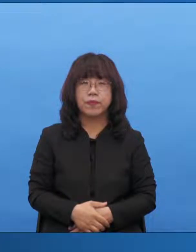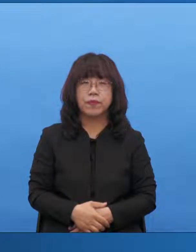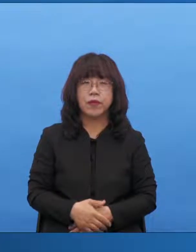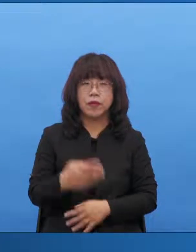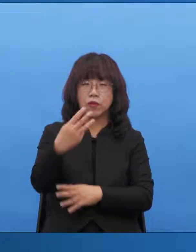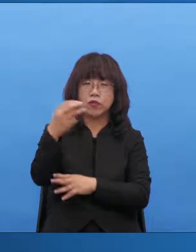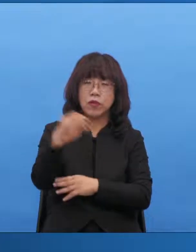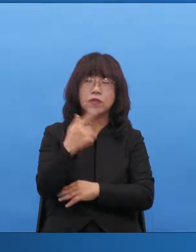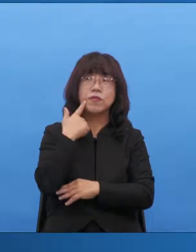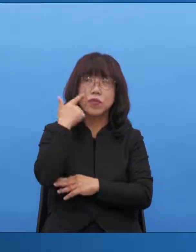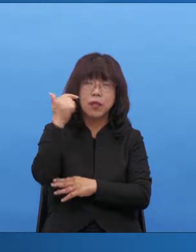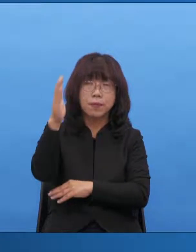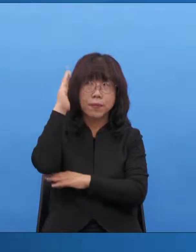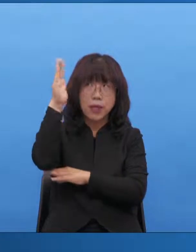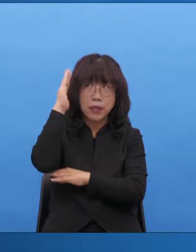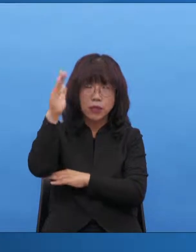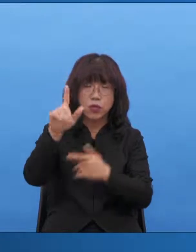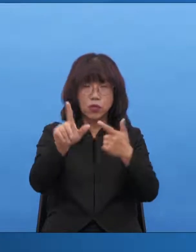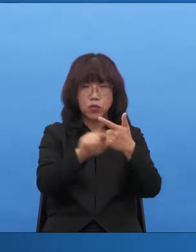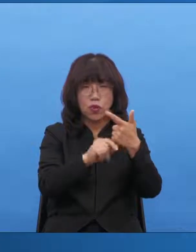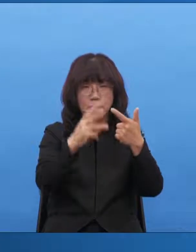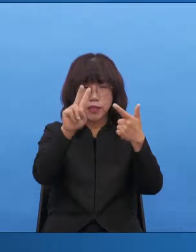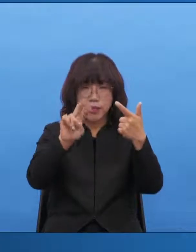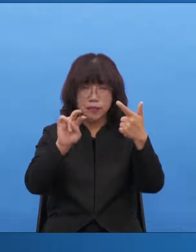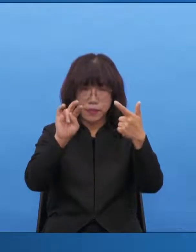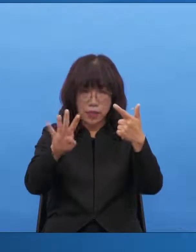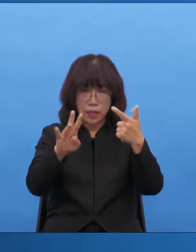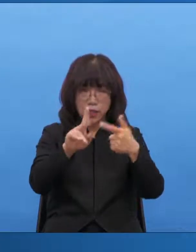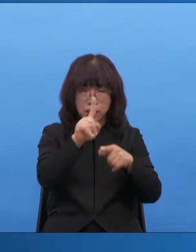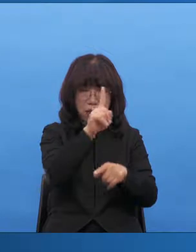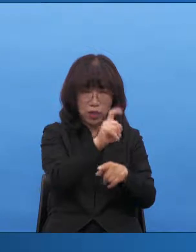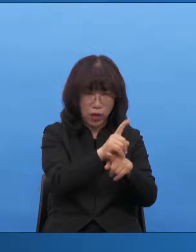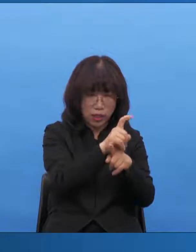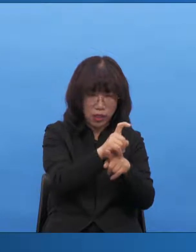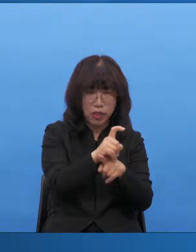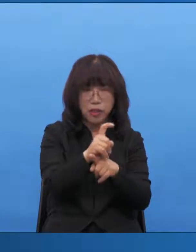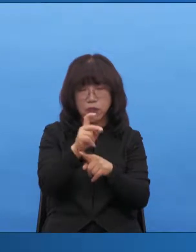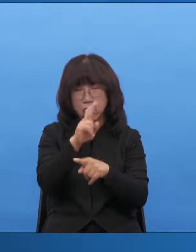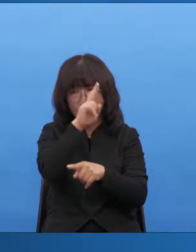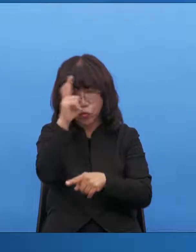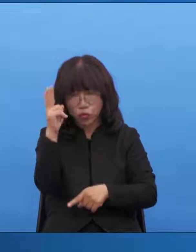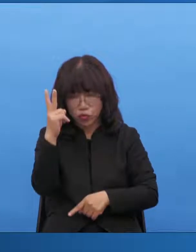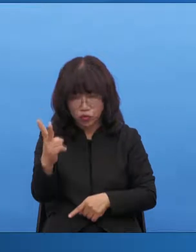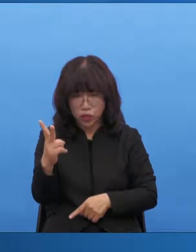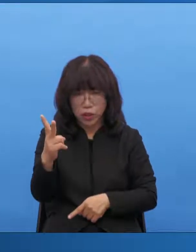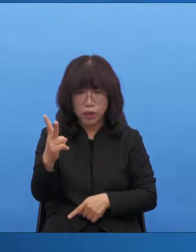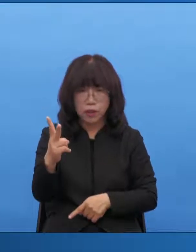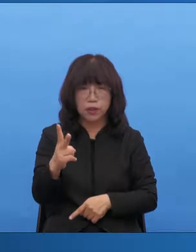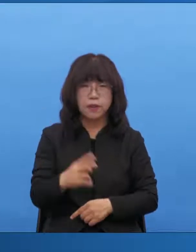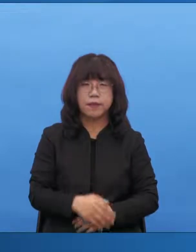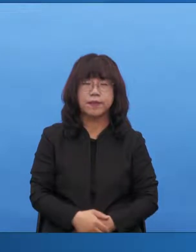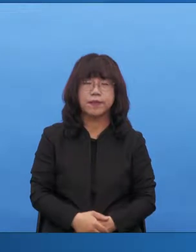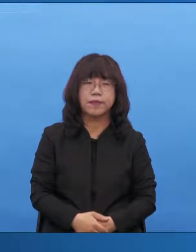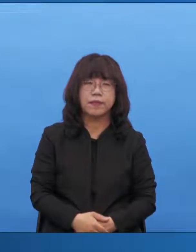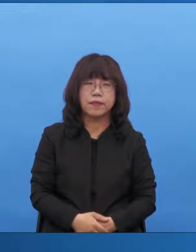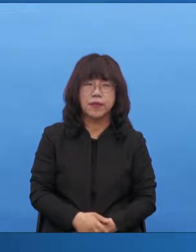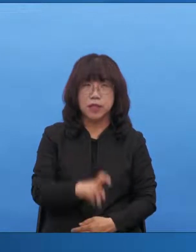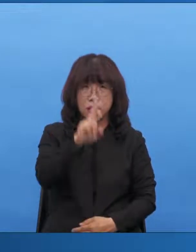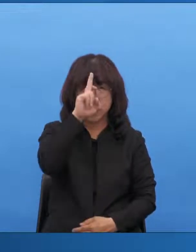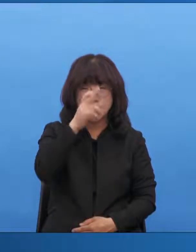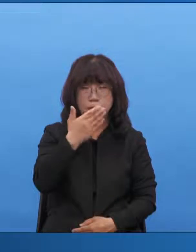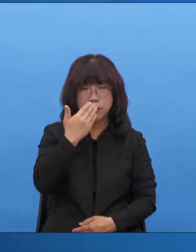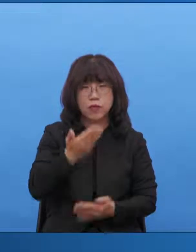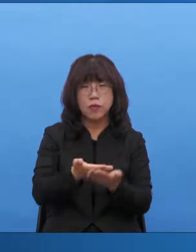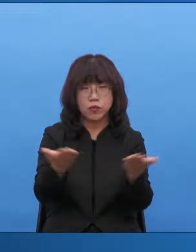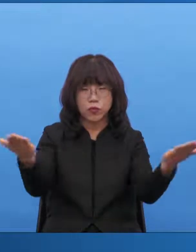오전 11시에 1강, 오후 2시 반에 2강이 열리고 이어 3강이 진행됩니다. 점심 식사가 제공됩니다.